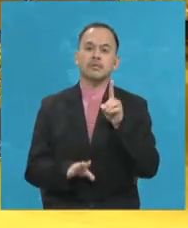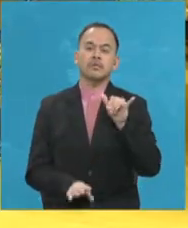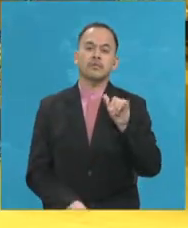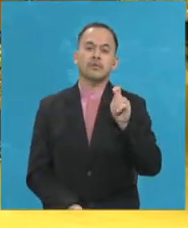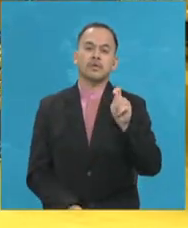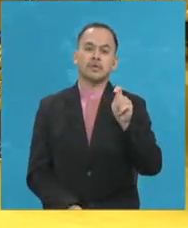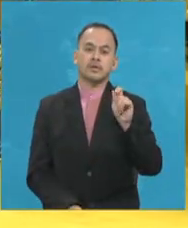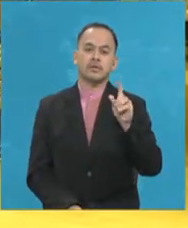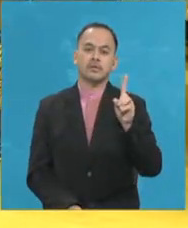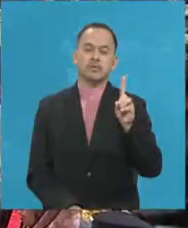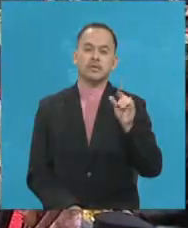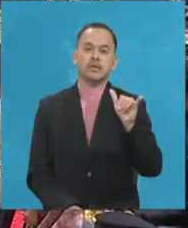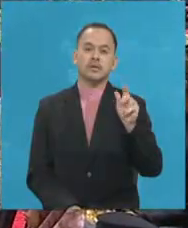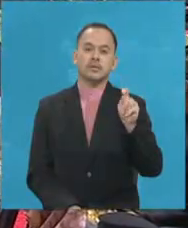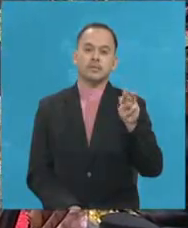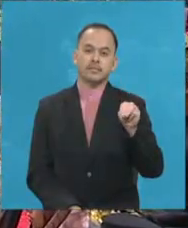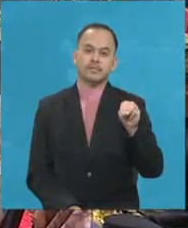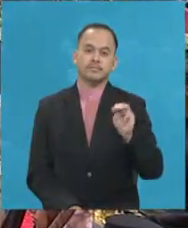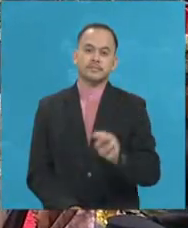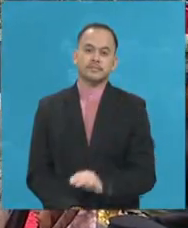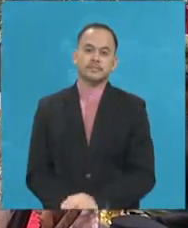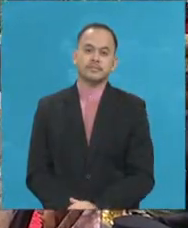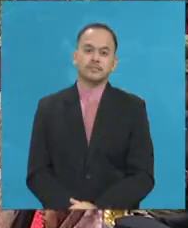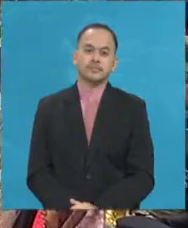mulia hai hai